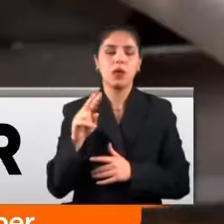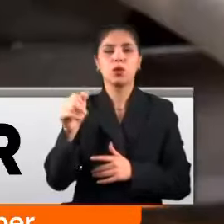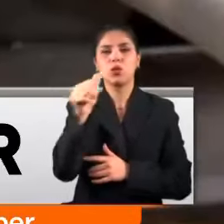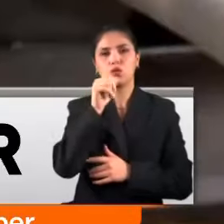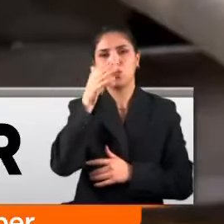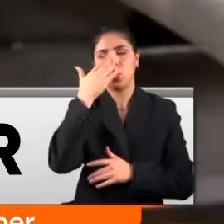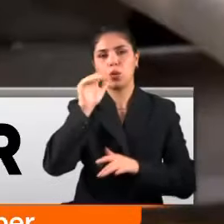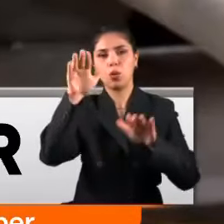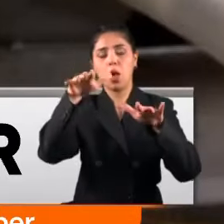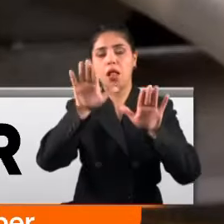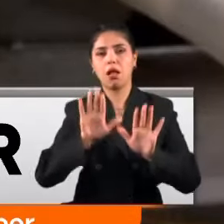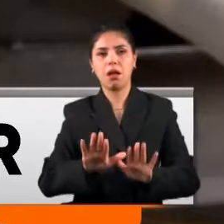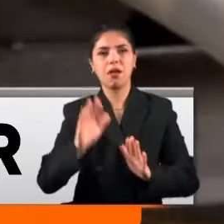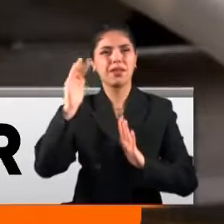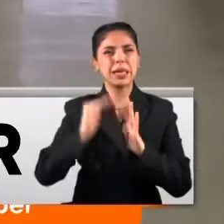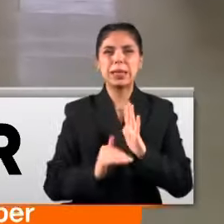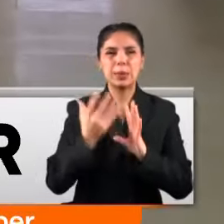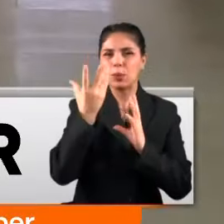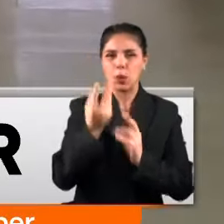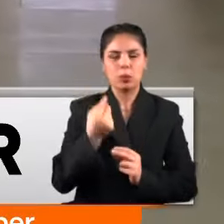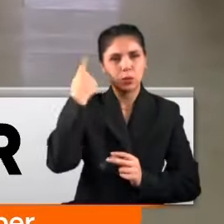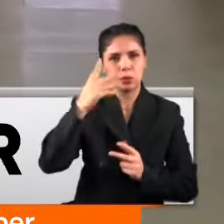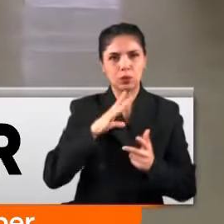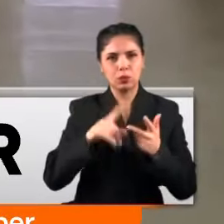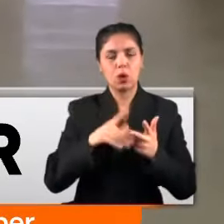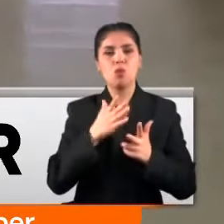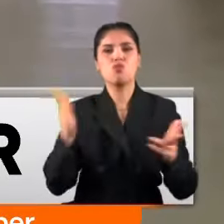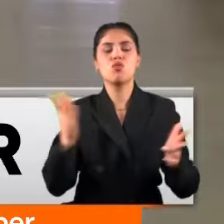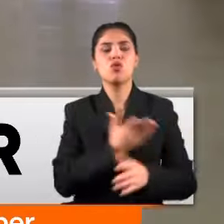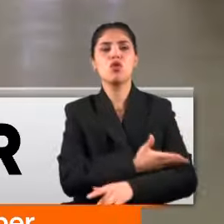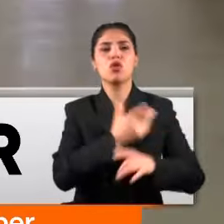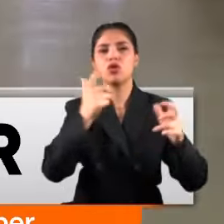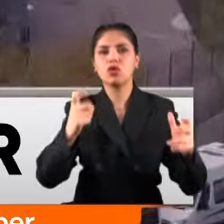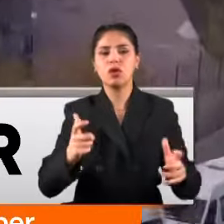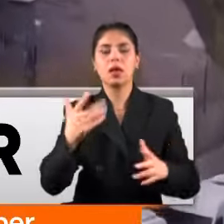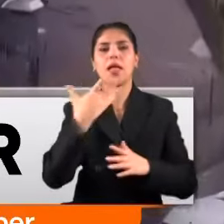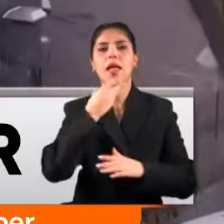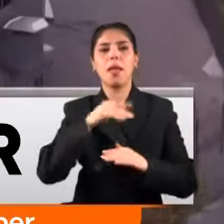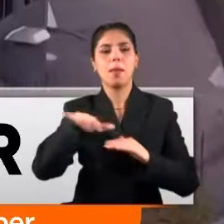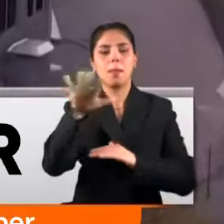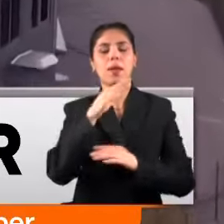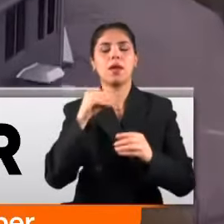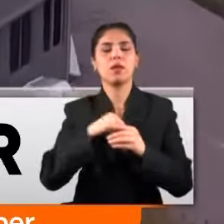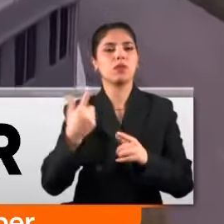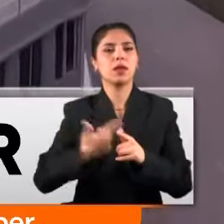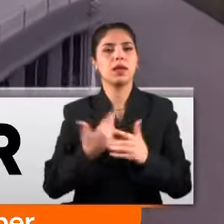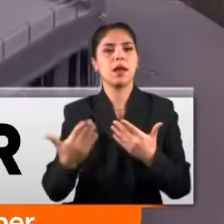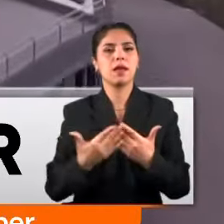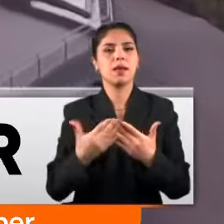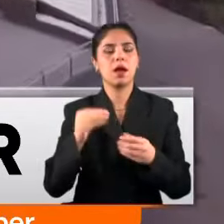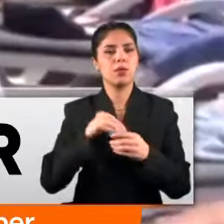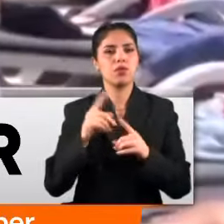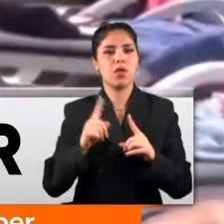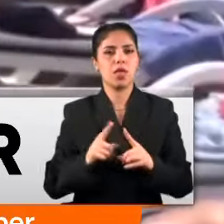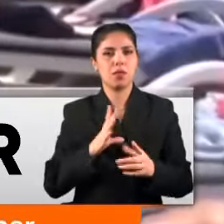indirimli yararlanabilmesi üzerinde çalışılıyor. Yine büyük şehirlerde emekli için kira yardımı seçeneği içinde maliyet hesabı